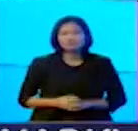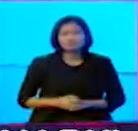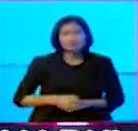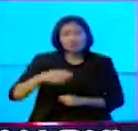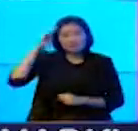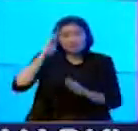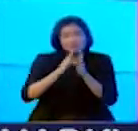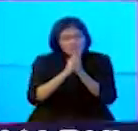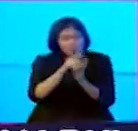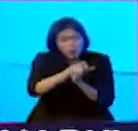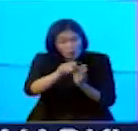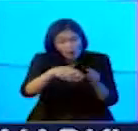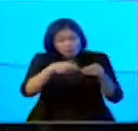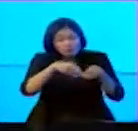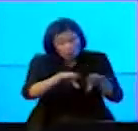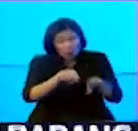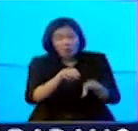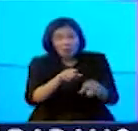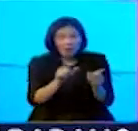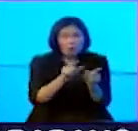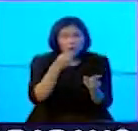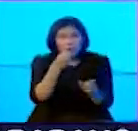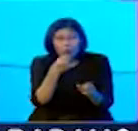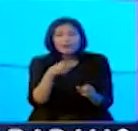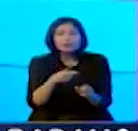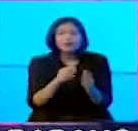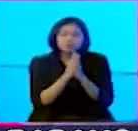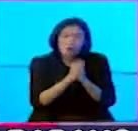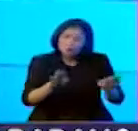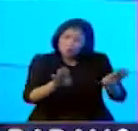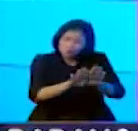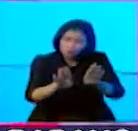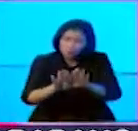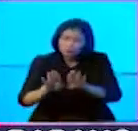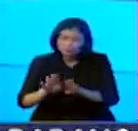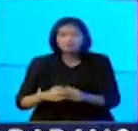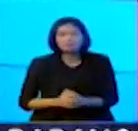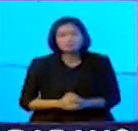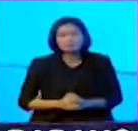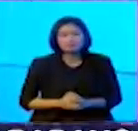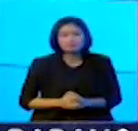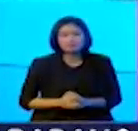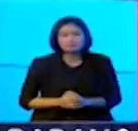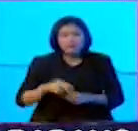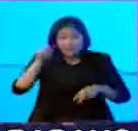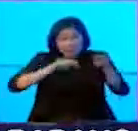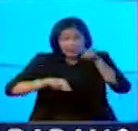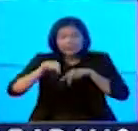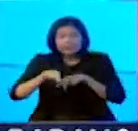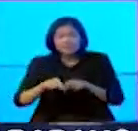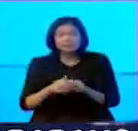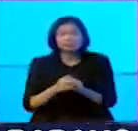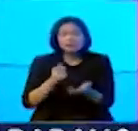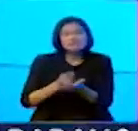Petugas juga meminta para pedagang kaki lima dan pemilik warung makan untuk tutup dan mengemasi barang dagangan mereka. Dalam razia ini, petugas hanya